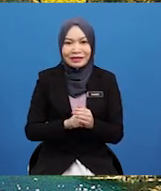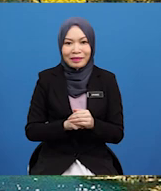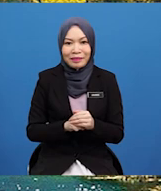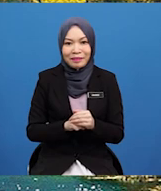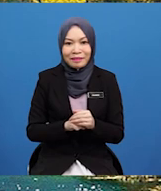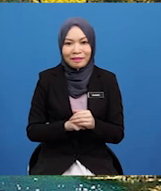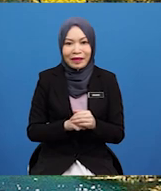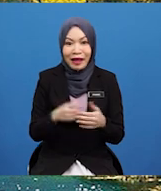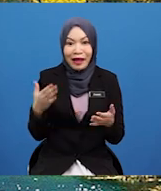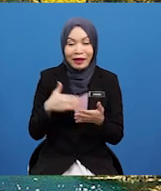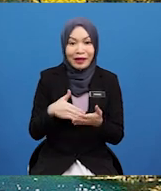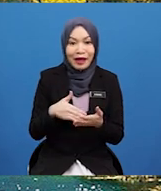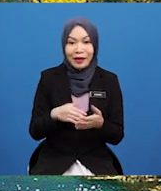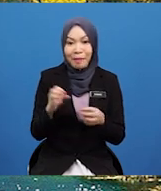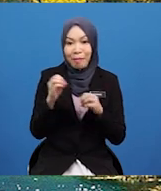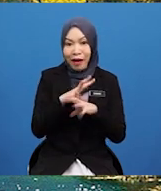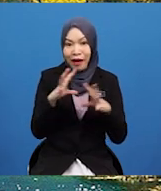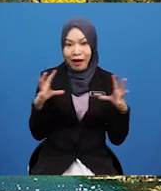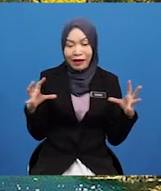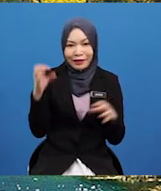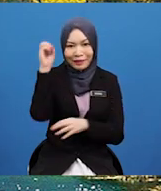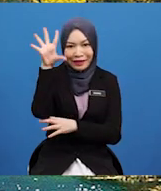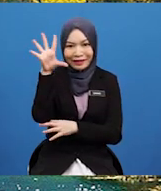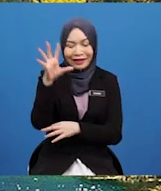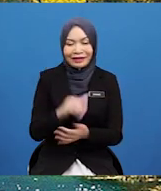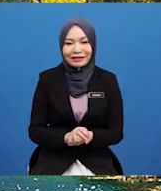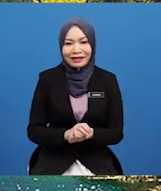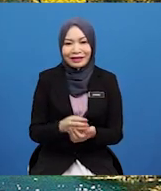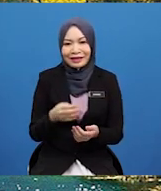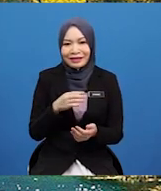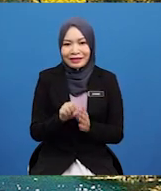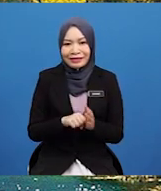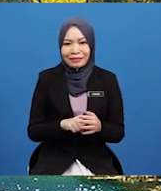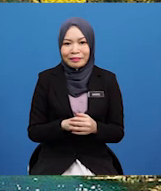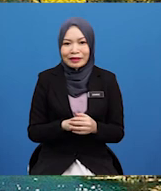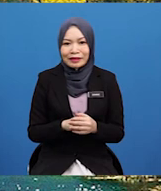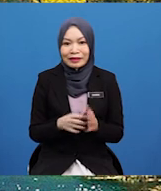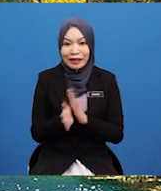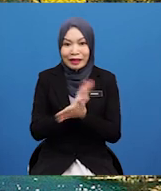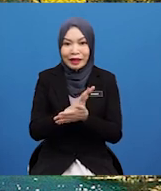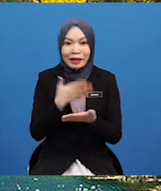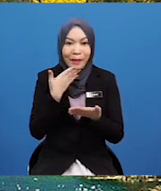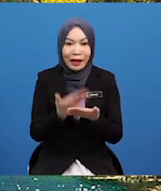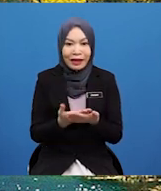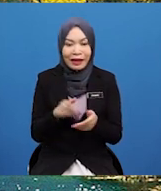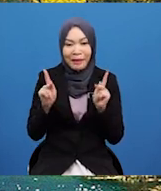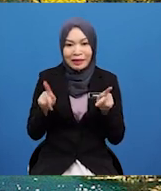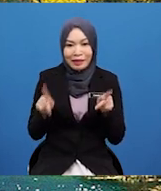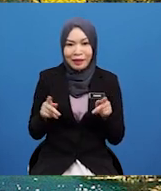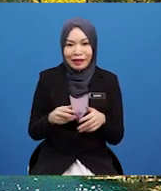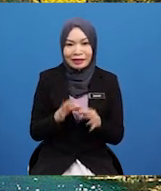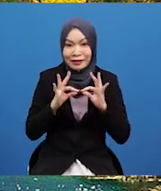bintang yang diperoleh, semakin cerah masa depan pelajar. Rebutlah bintang-bintang ini